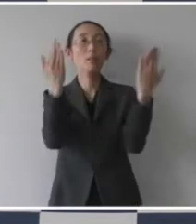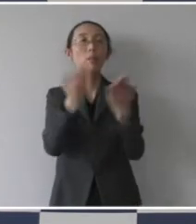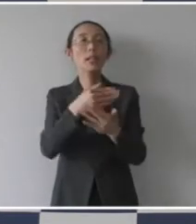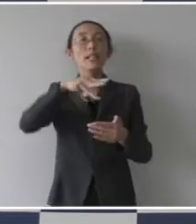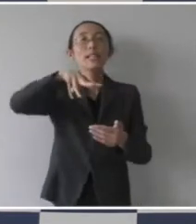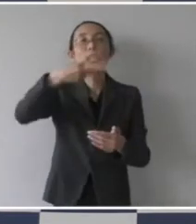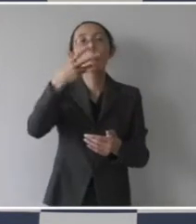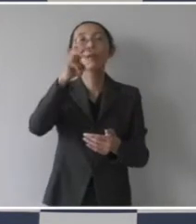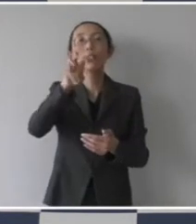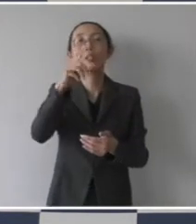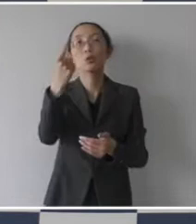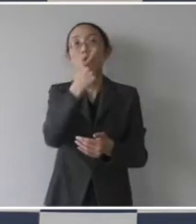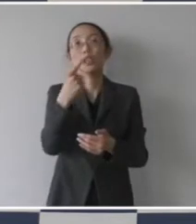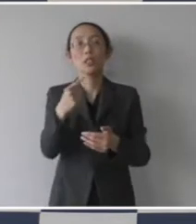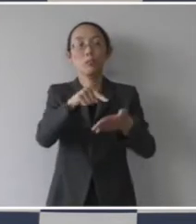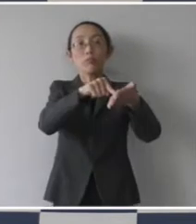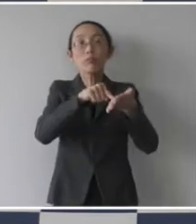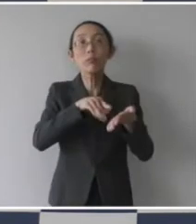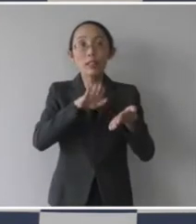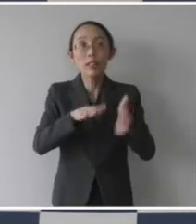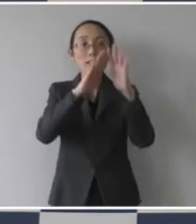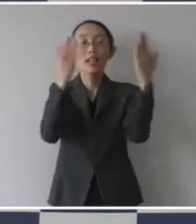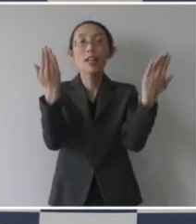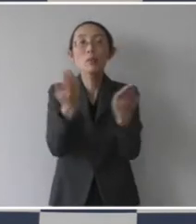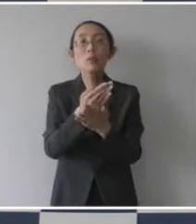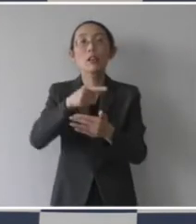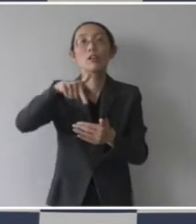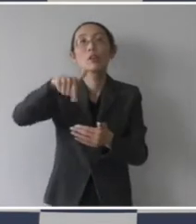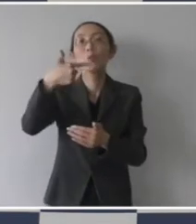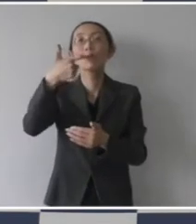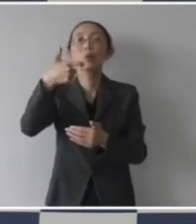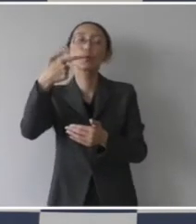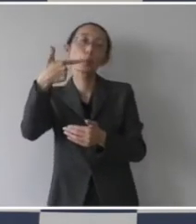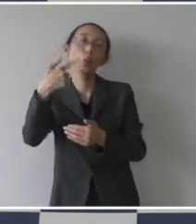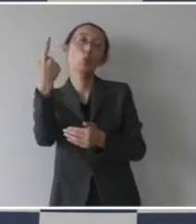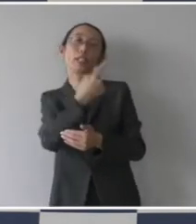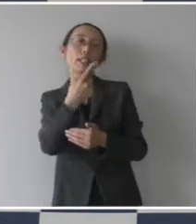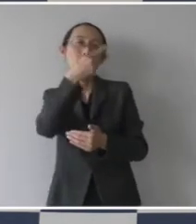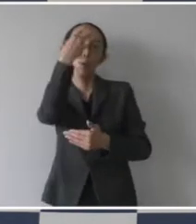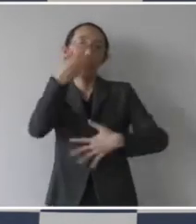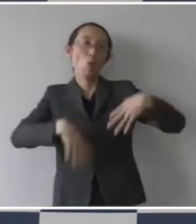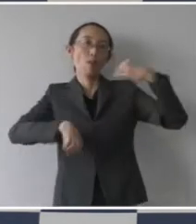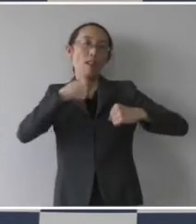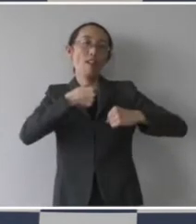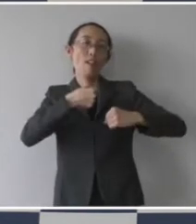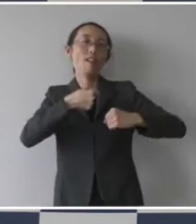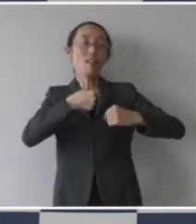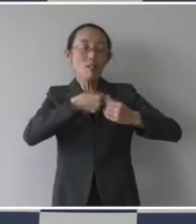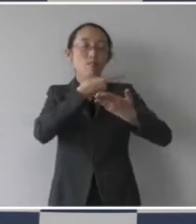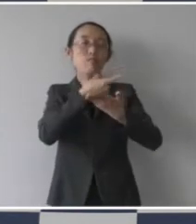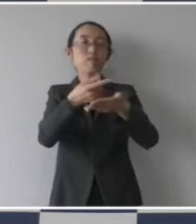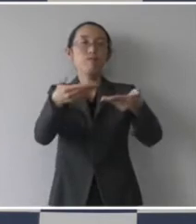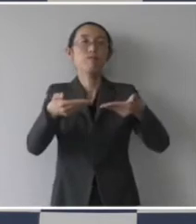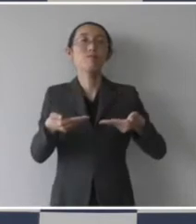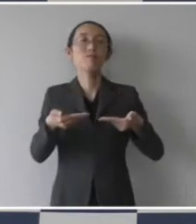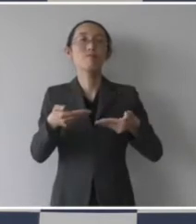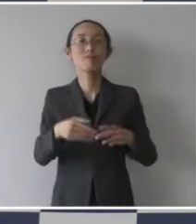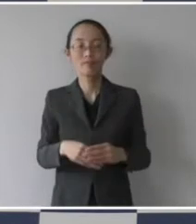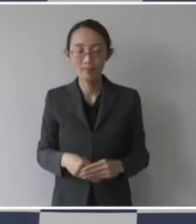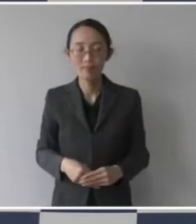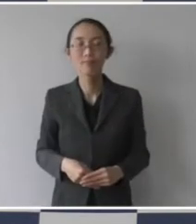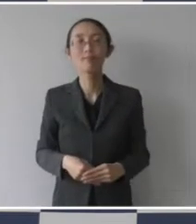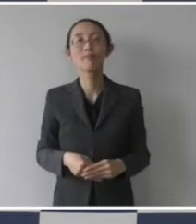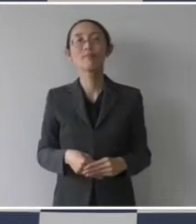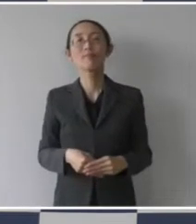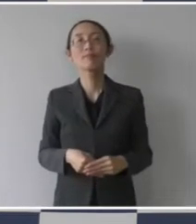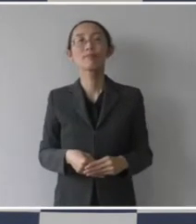331組取り組み、そして666人の高校生の方にご参加をいただいたということであ